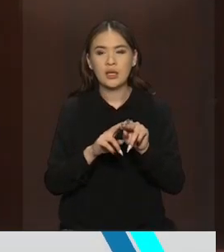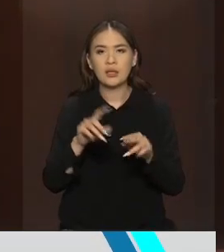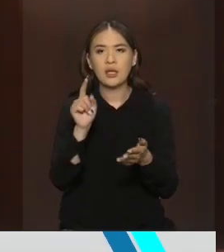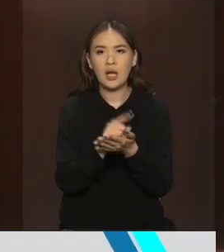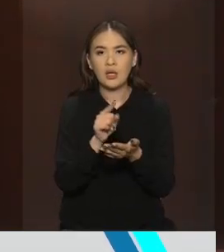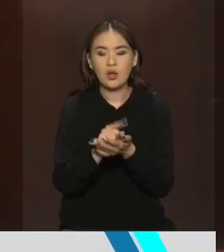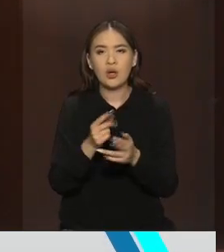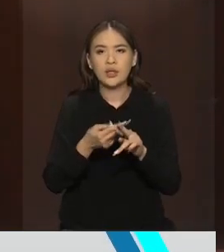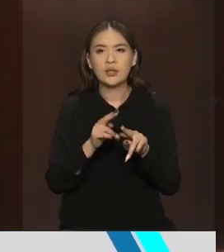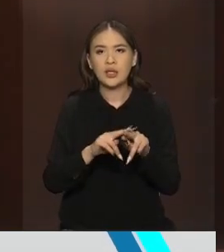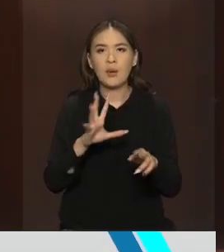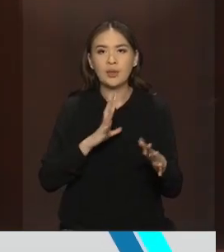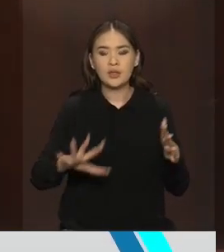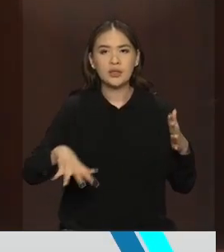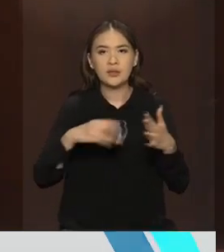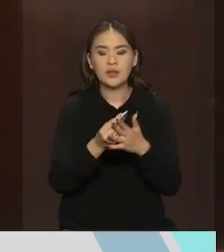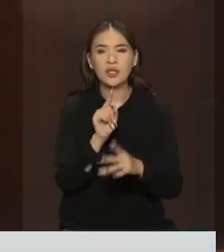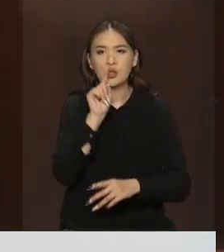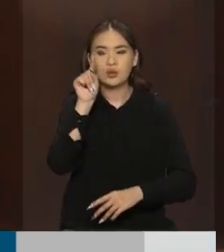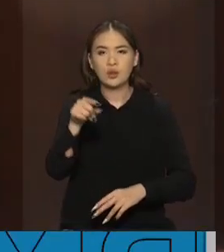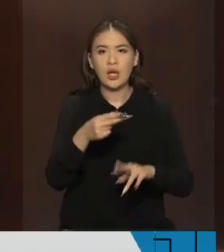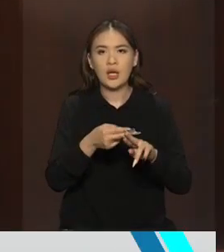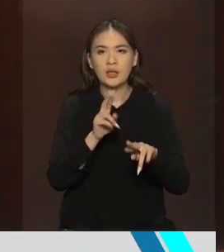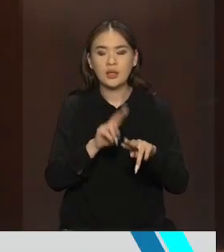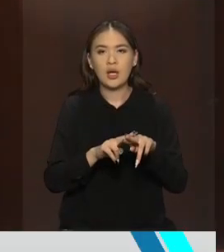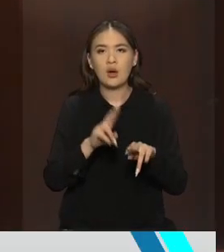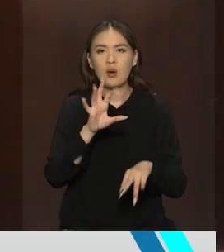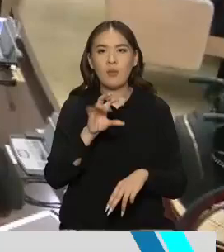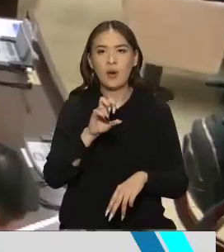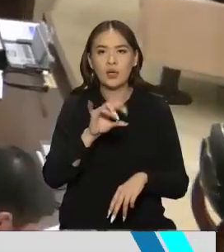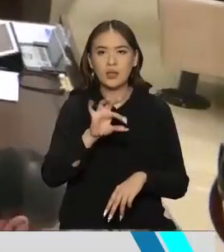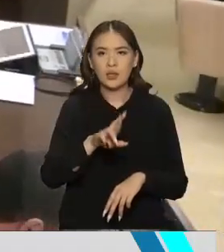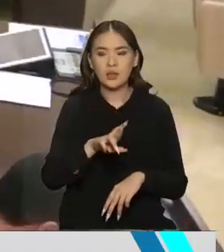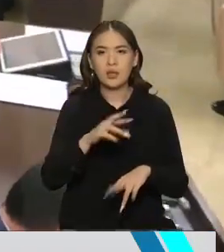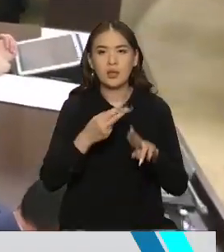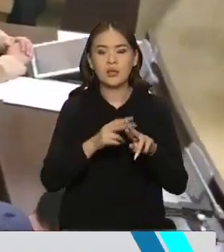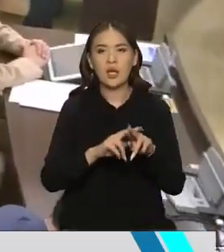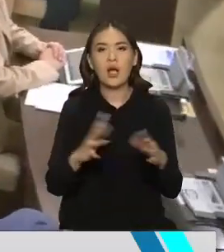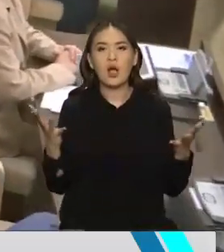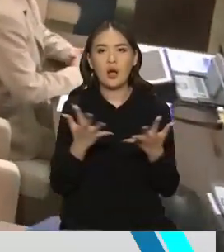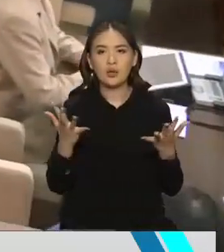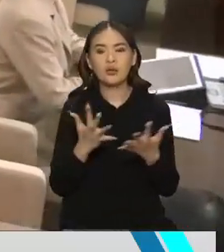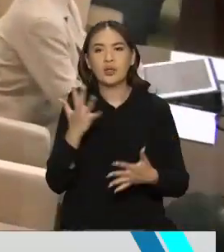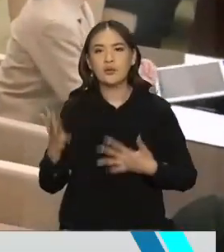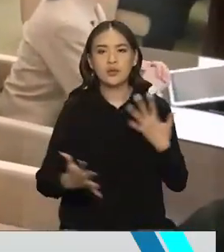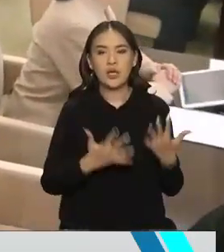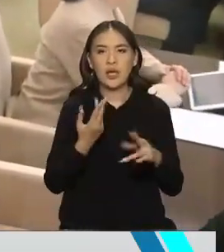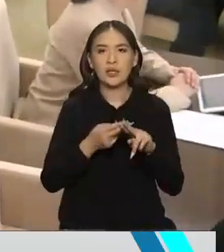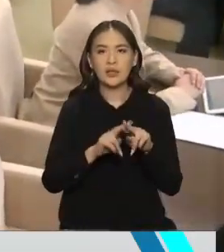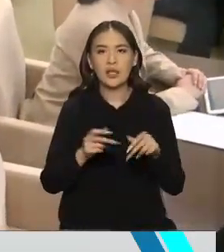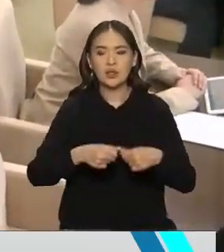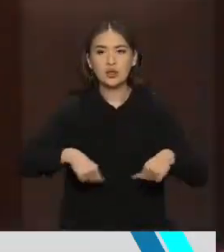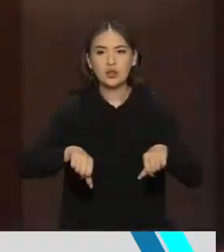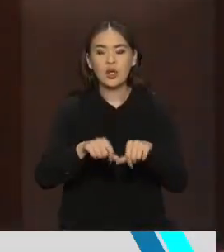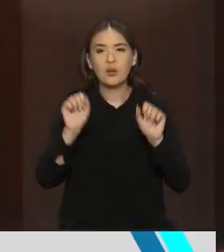при этом инвестируют туда квазиго с компанией то тогда А какой эффективности этой зоны мы можем